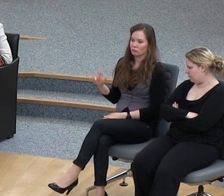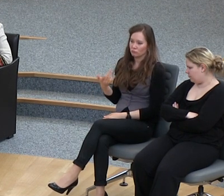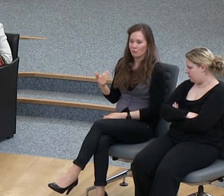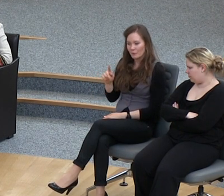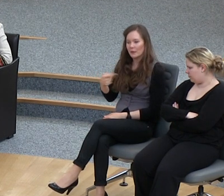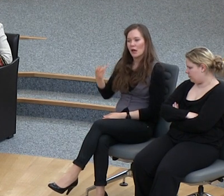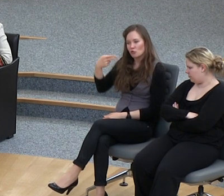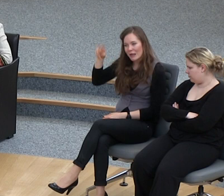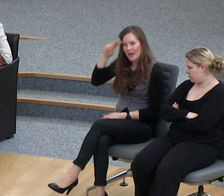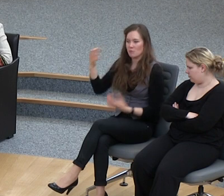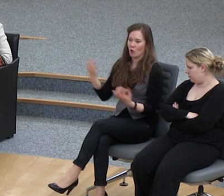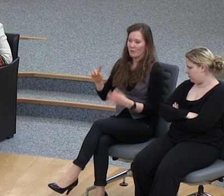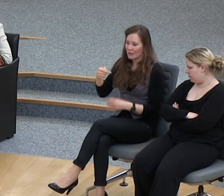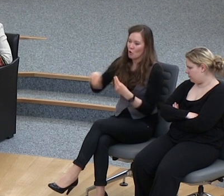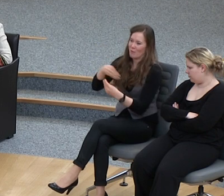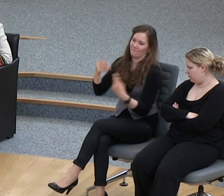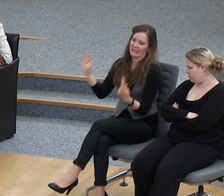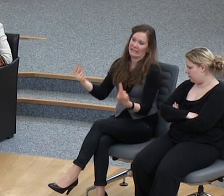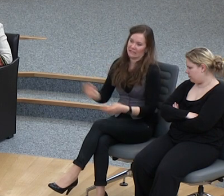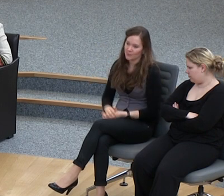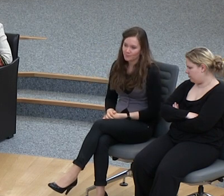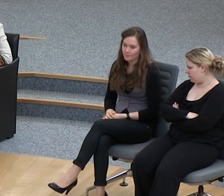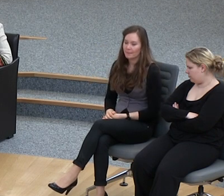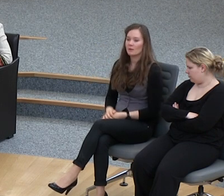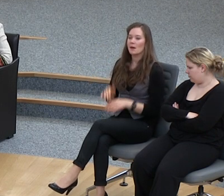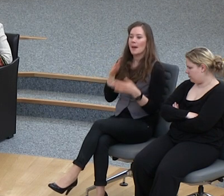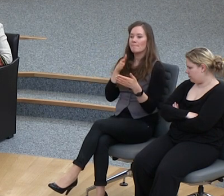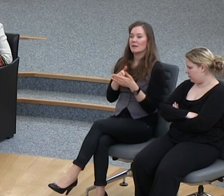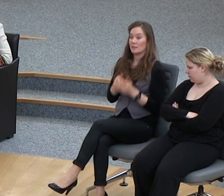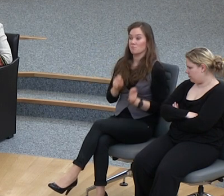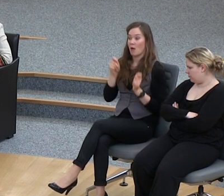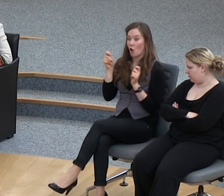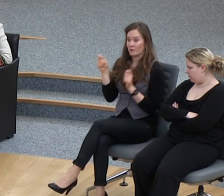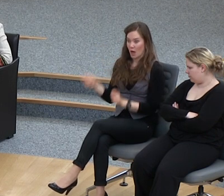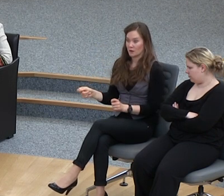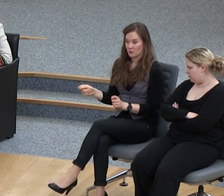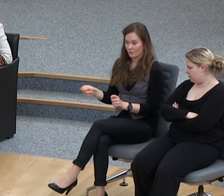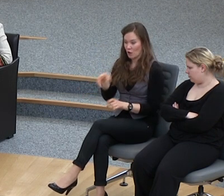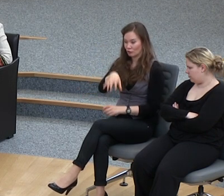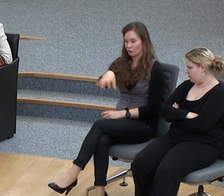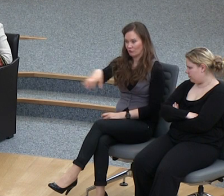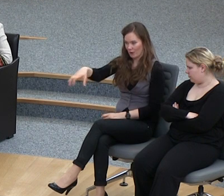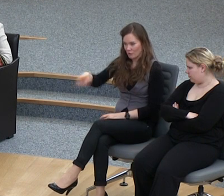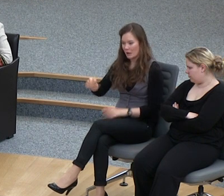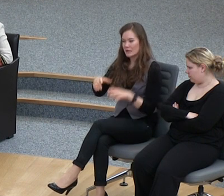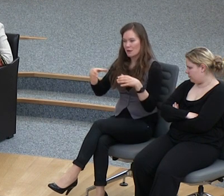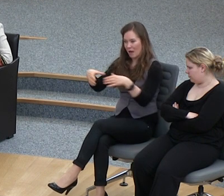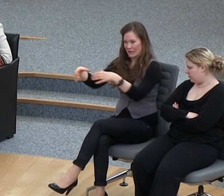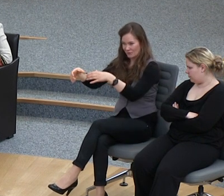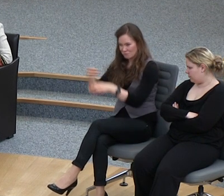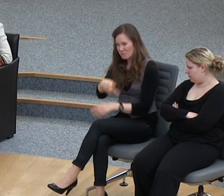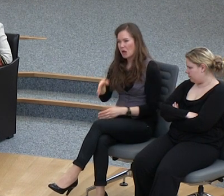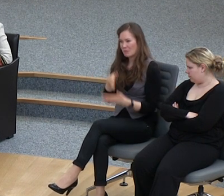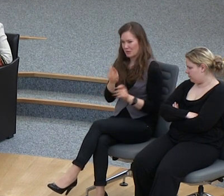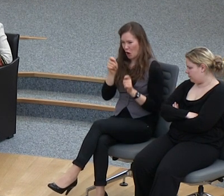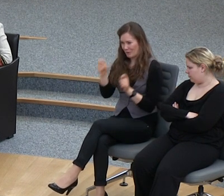zu tolerieren, damit umzugehen. Die Behindertenbeauftragten in den Städten und Gemeinden, ist das